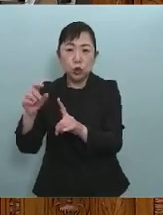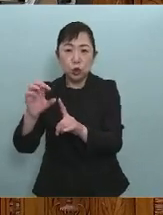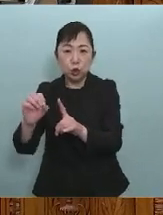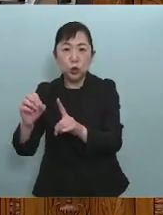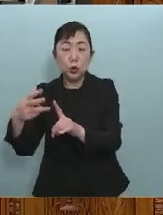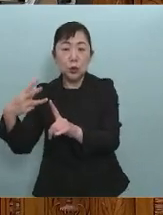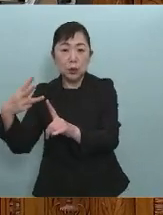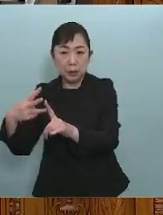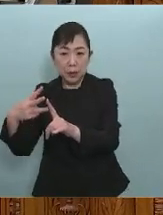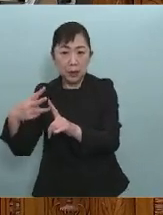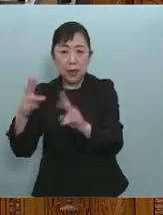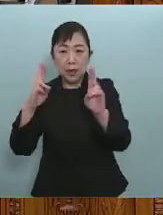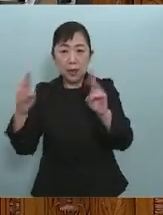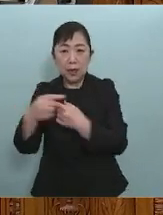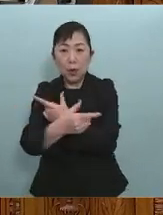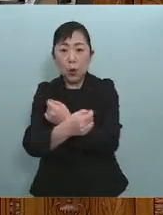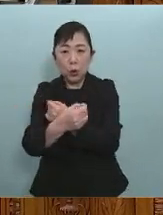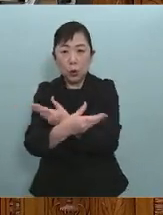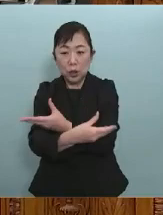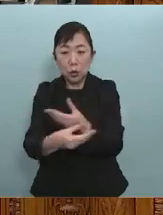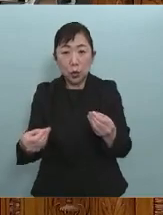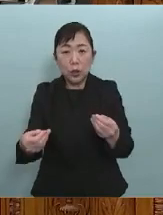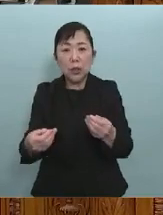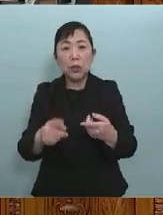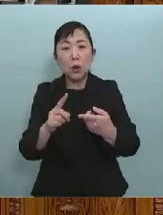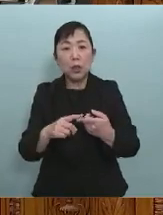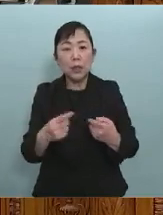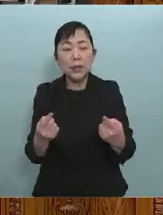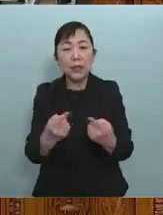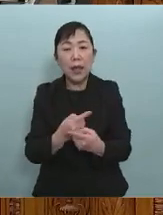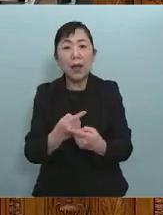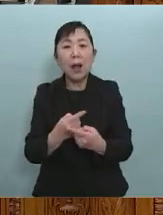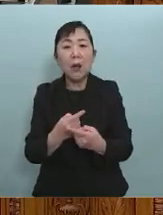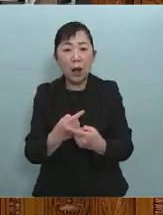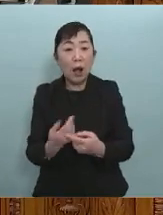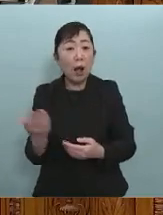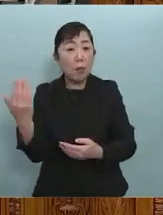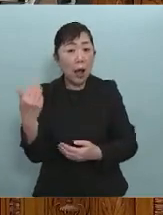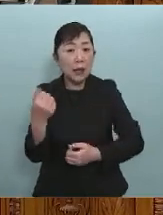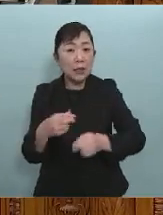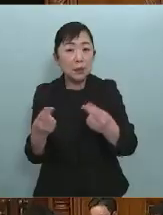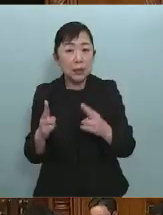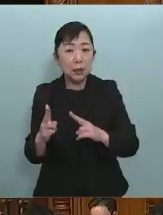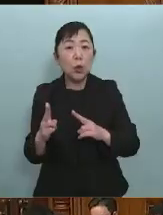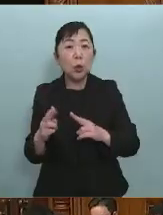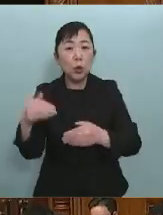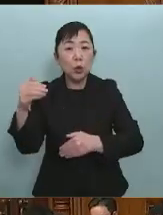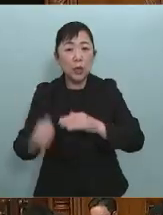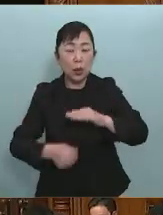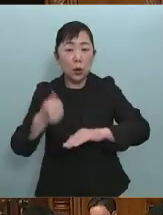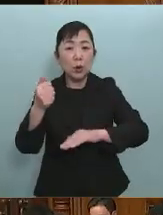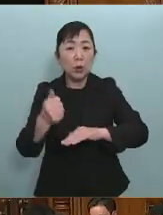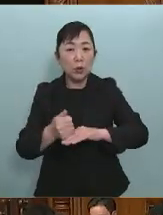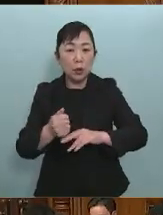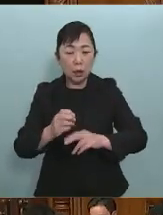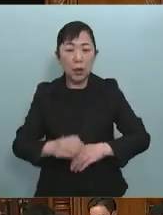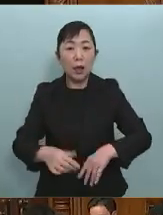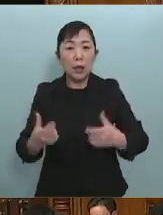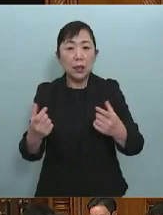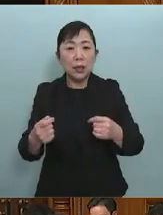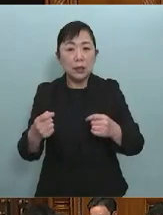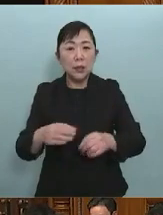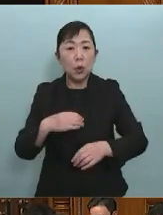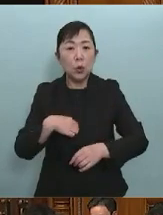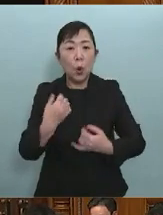る企業官取引条件の適正化は総裁戦に立補された際車座で直接当事